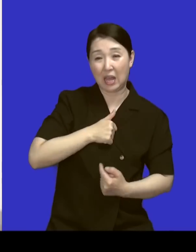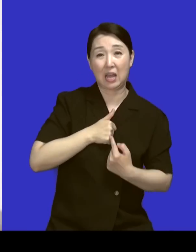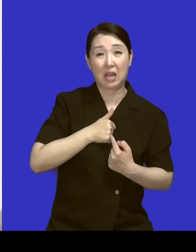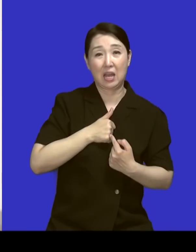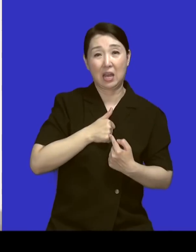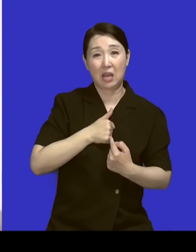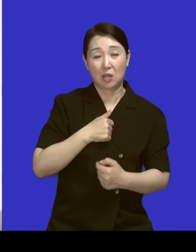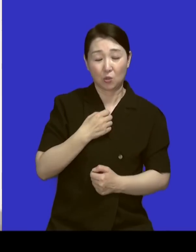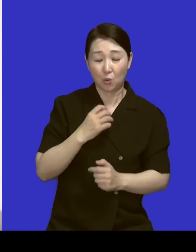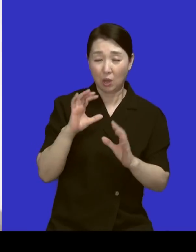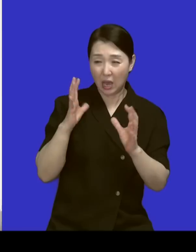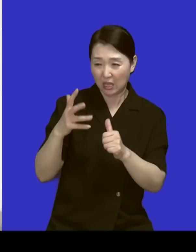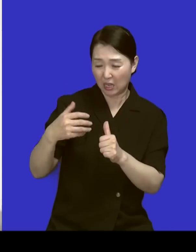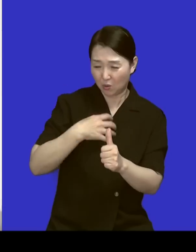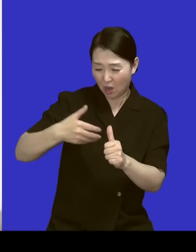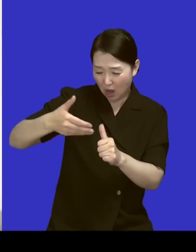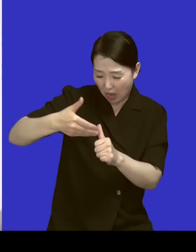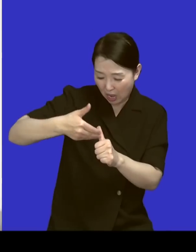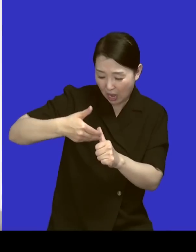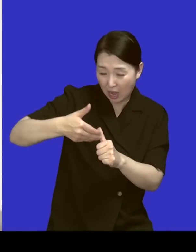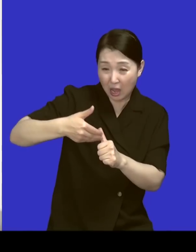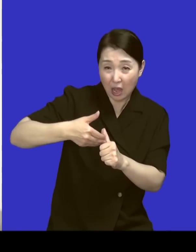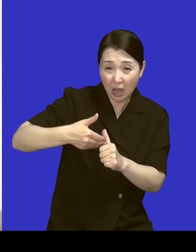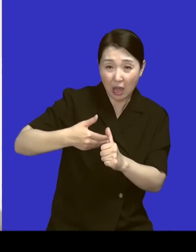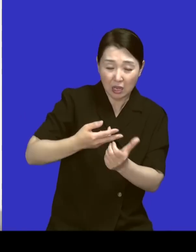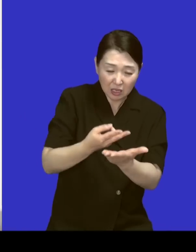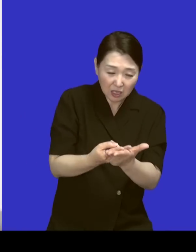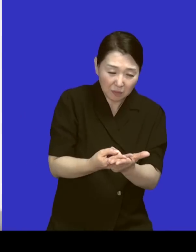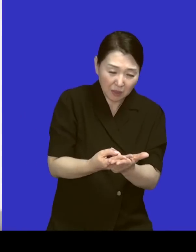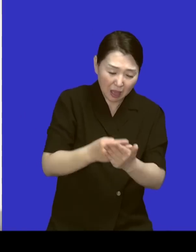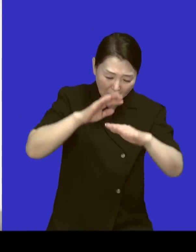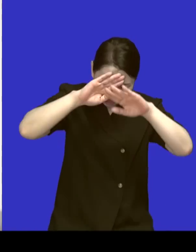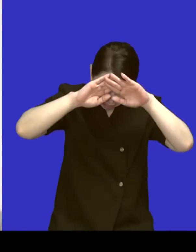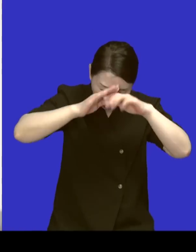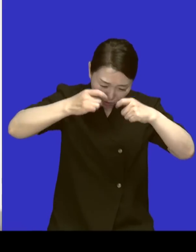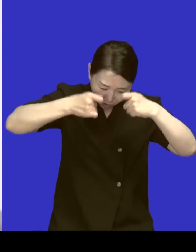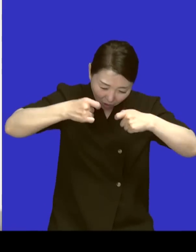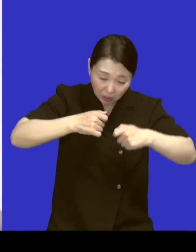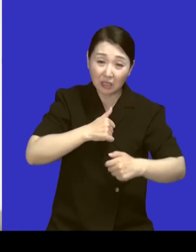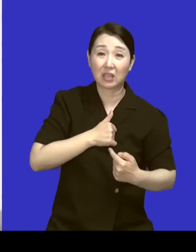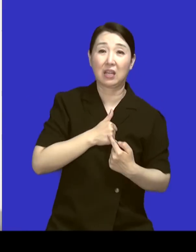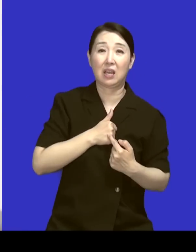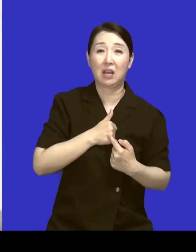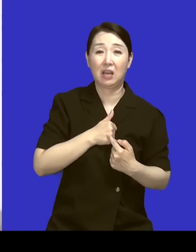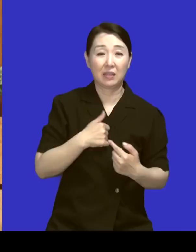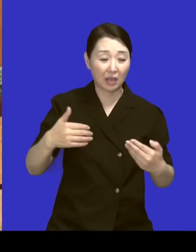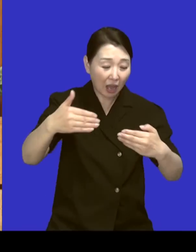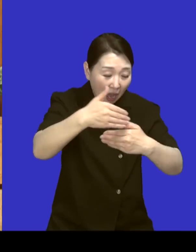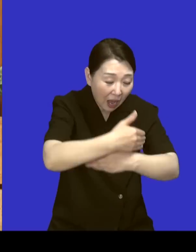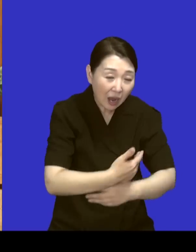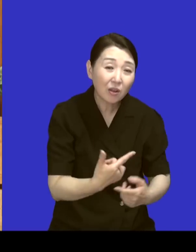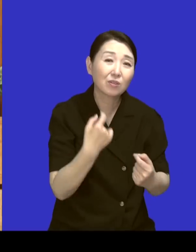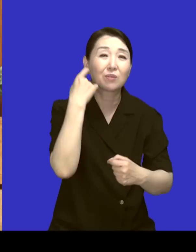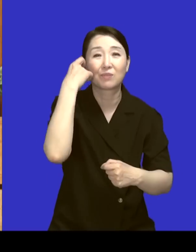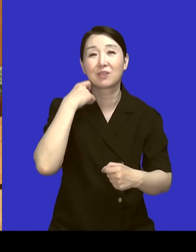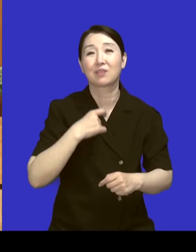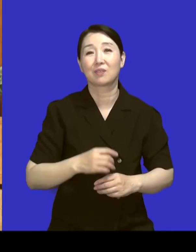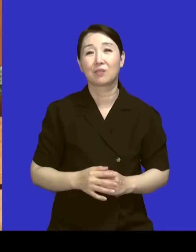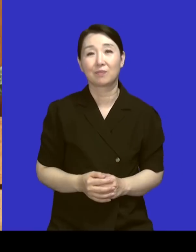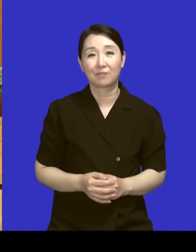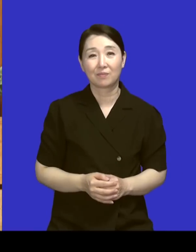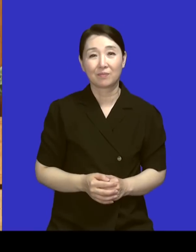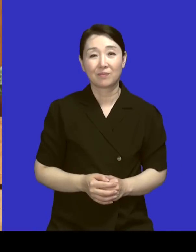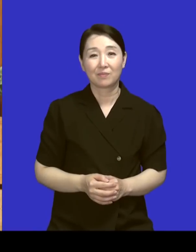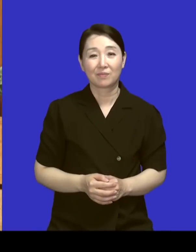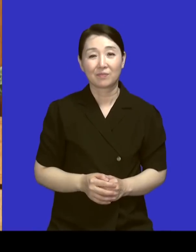아이들한테 괴롭힘을 당하고 집에 와서 침대에 엎드려서 막 펑펑 울고 있던 자아를 제가 이렇게 안아주는 것처럼 느껴지는 거예요.